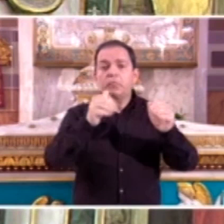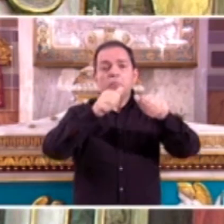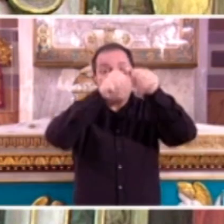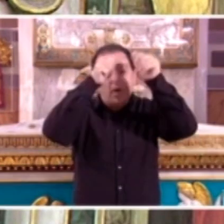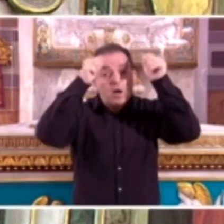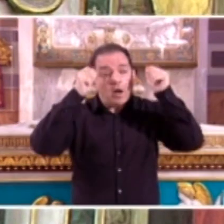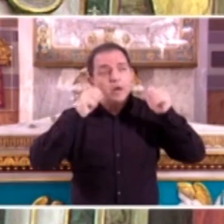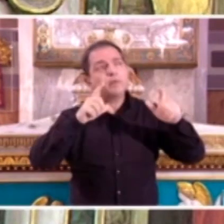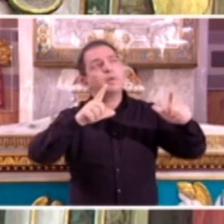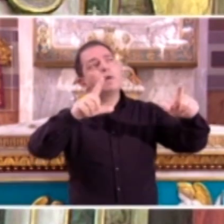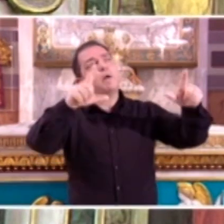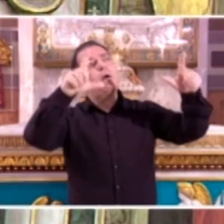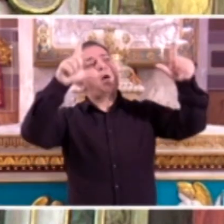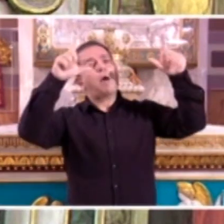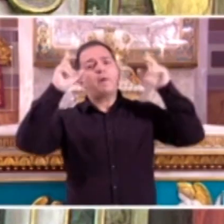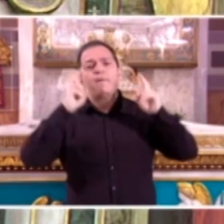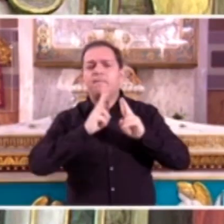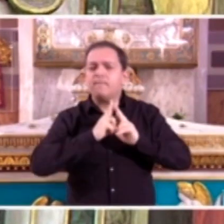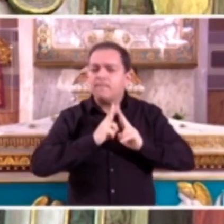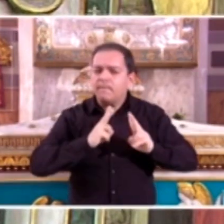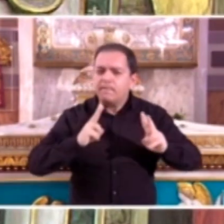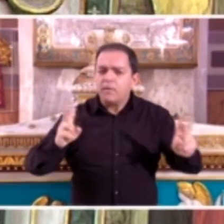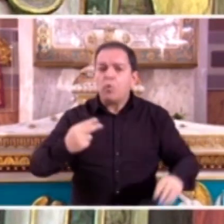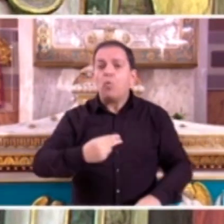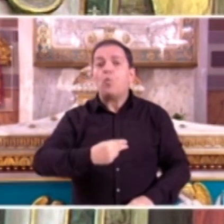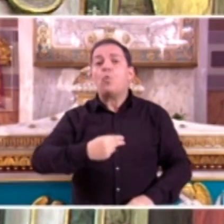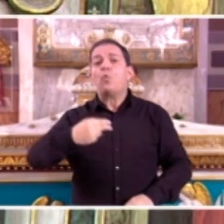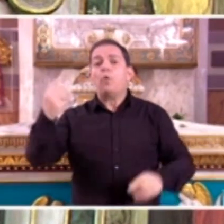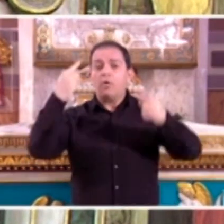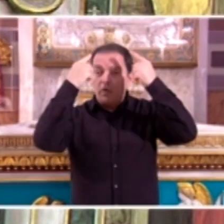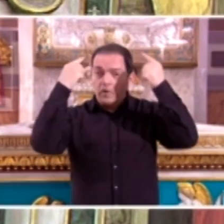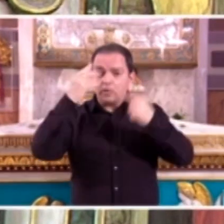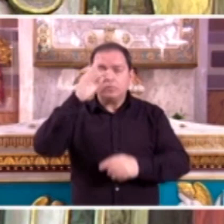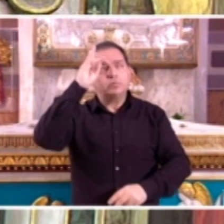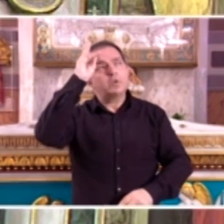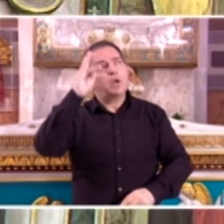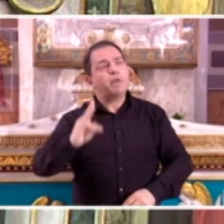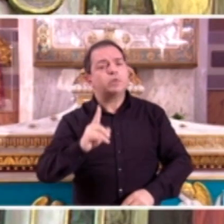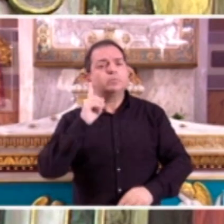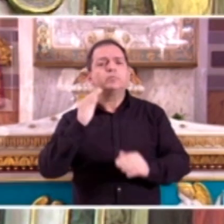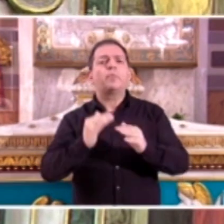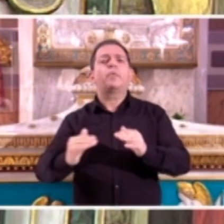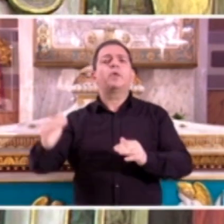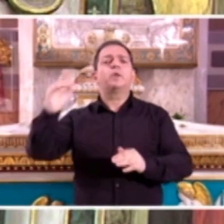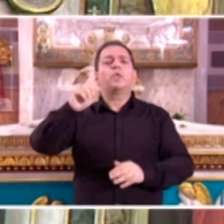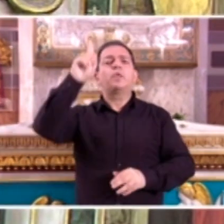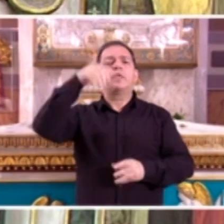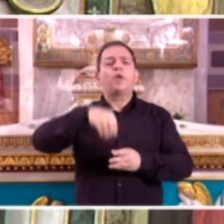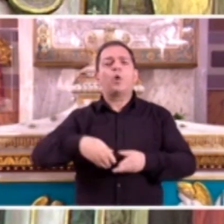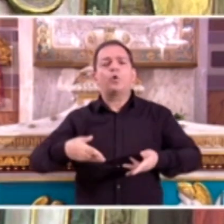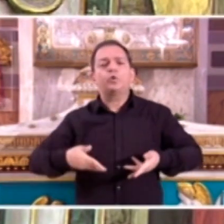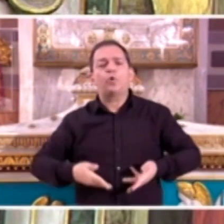Παναγίας Αχράντου υπερευλογημένης εν δόξου Δεσποίνης ημών